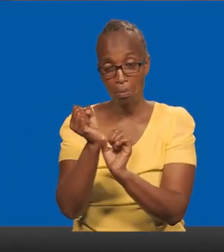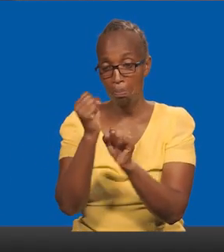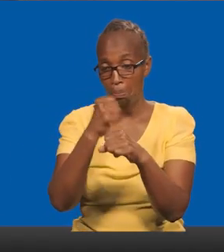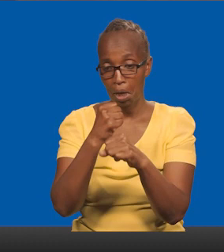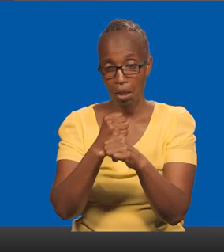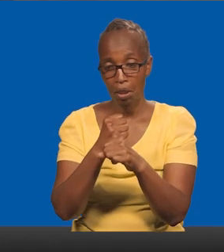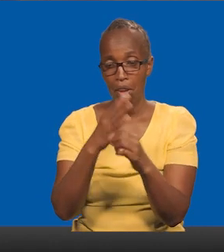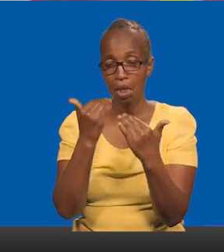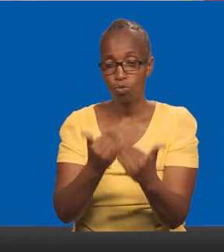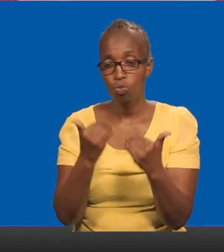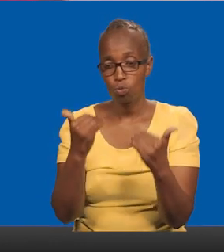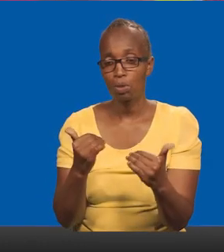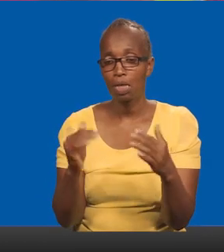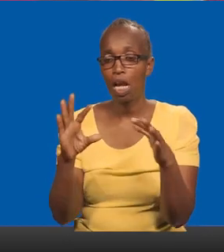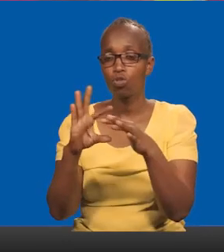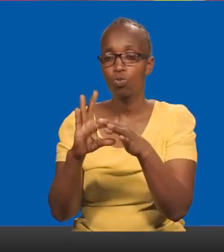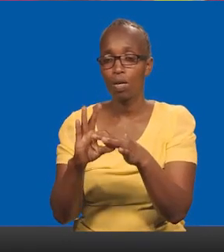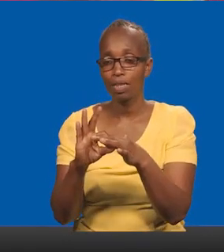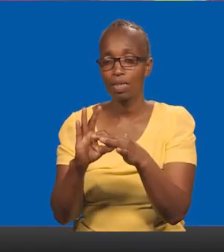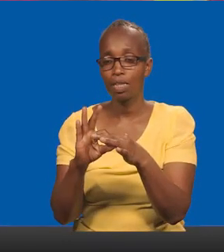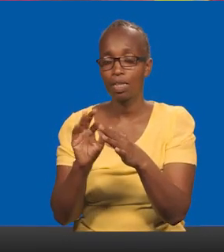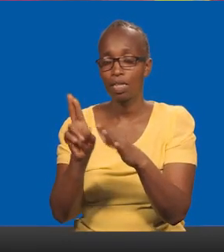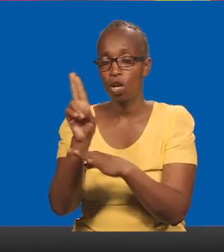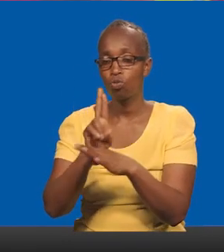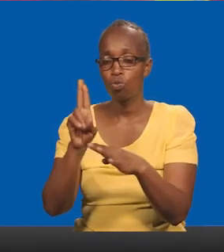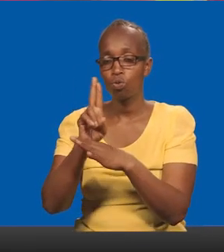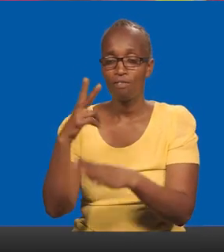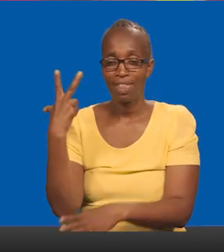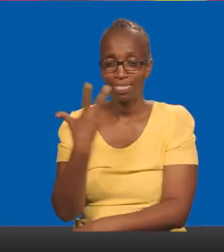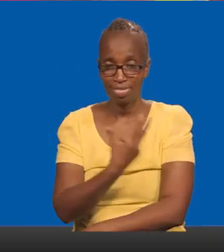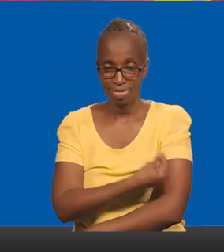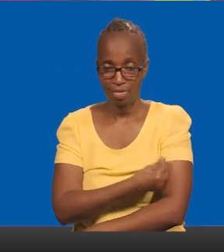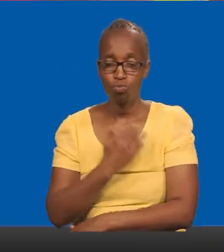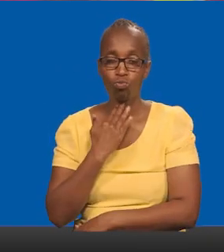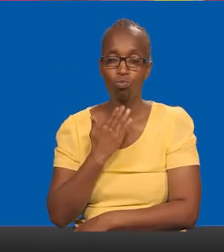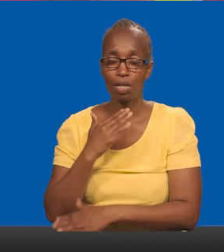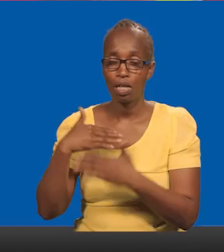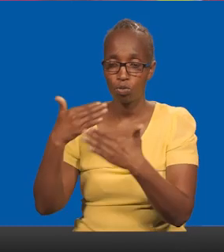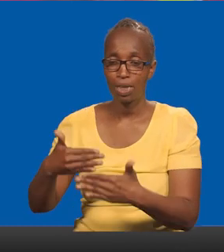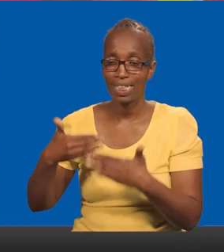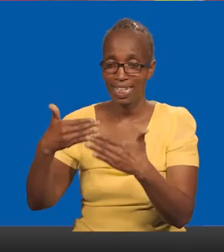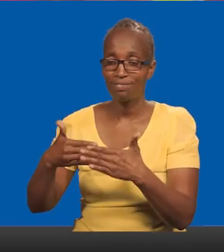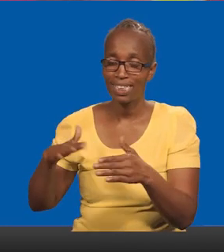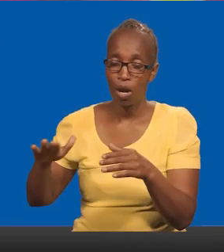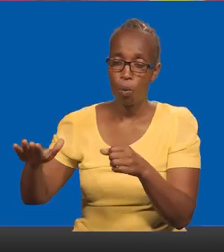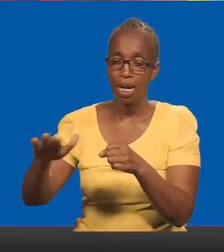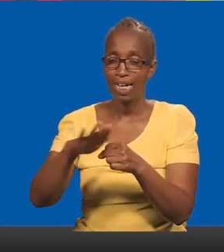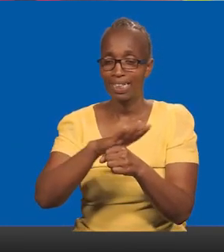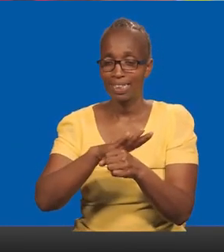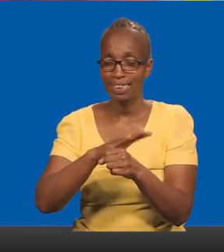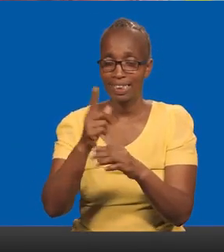na uhalifu mwingine. We want to give a kind of a holistic training to our